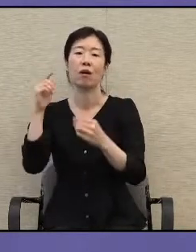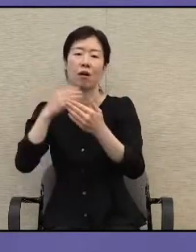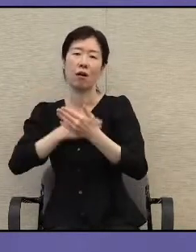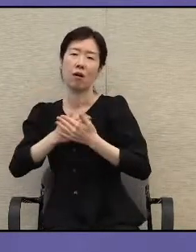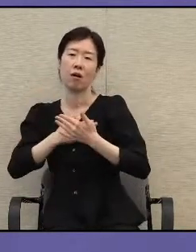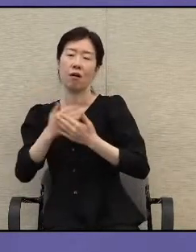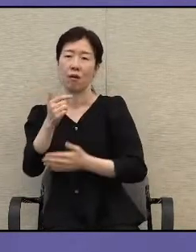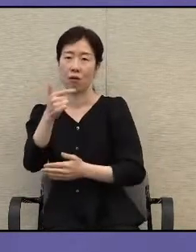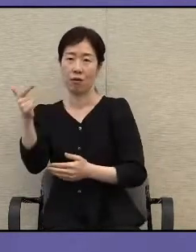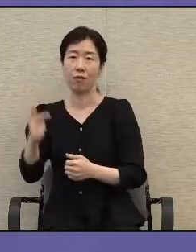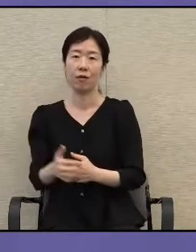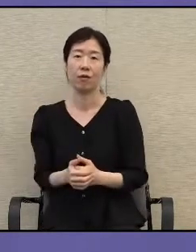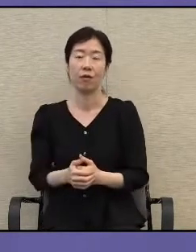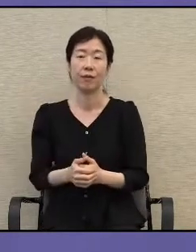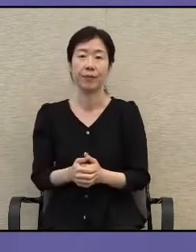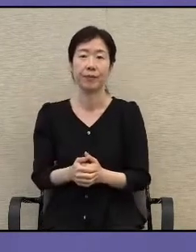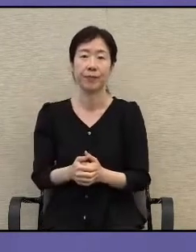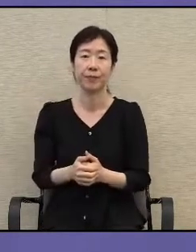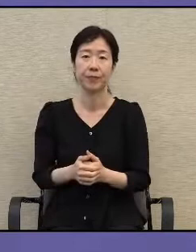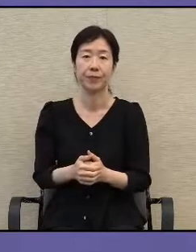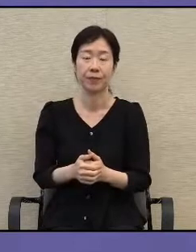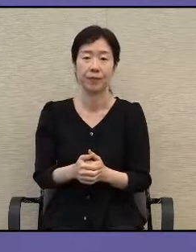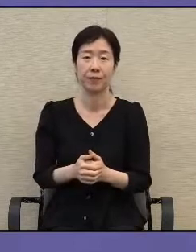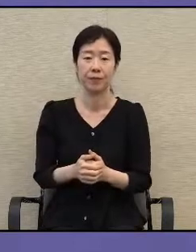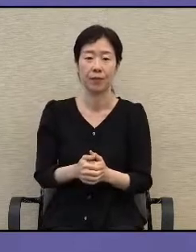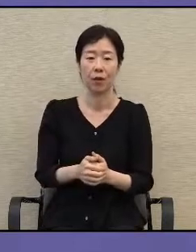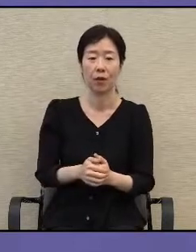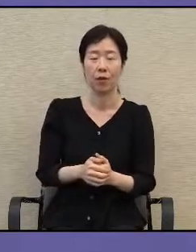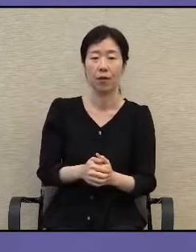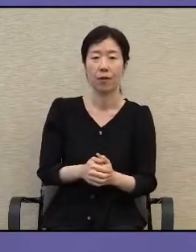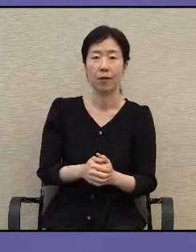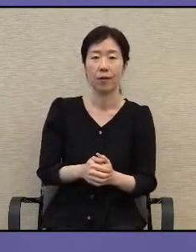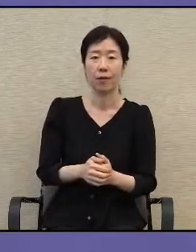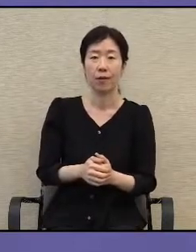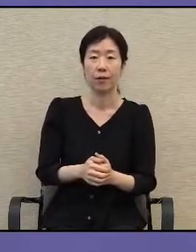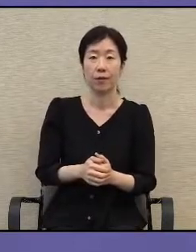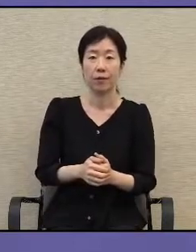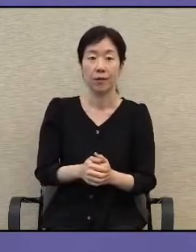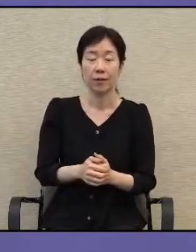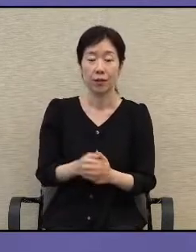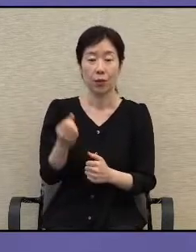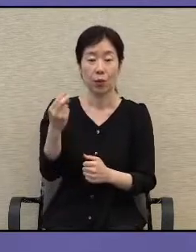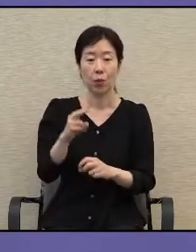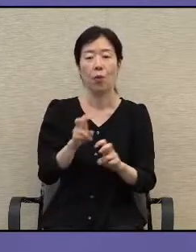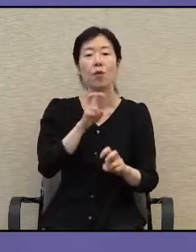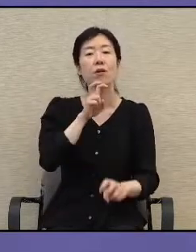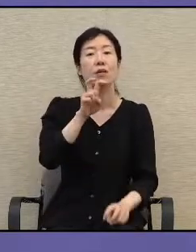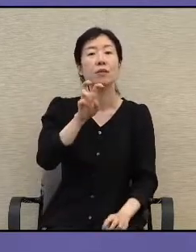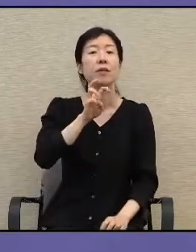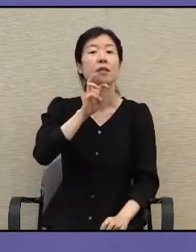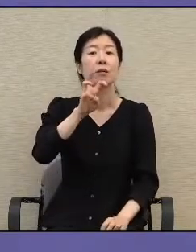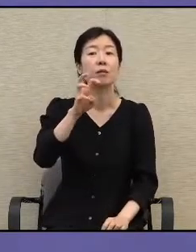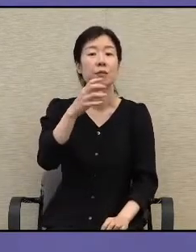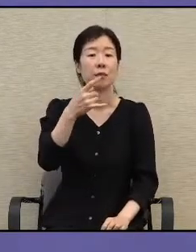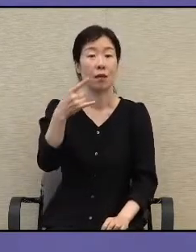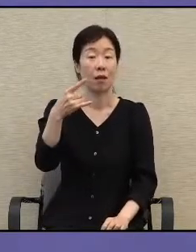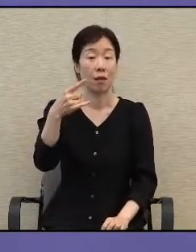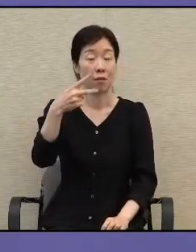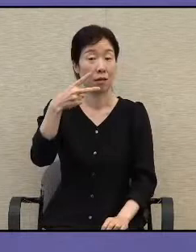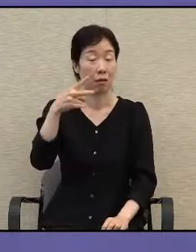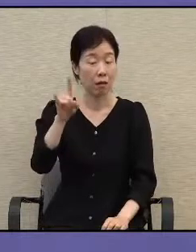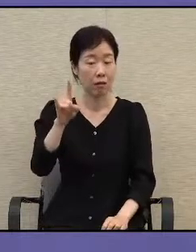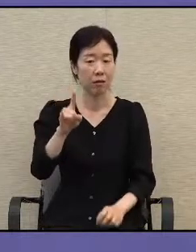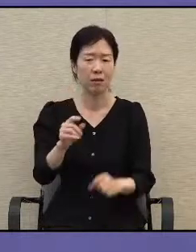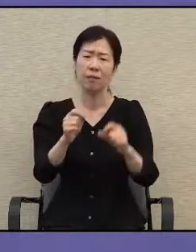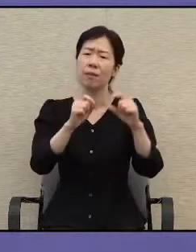이렇게 꾸준하게 다른 연령대에 비해서 월등하게 높은 이 비율을 계속 유지하고 있습니다. 거의 30대는 30대의